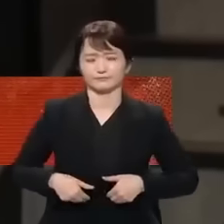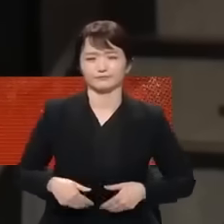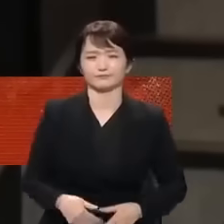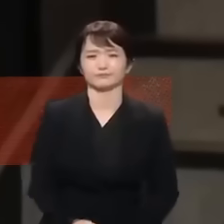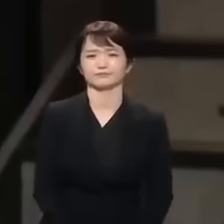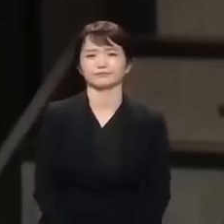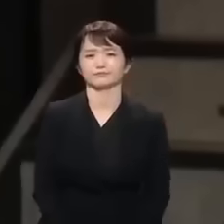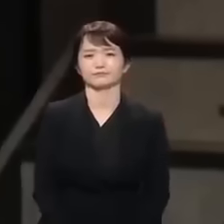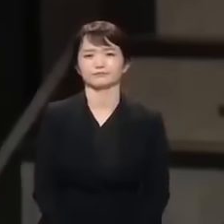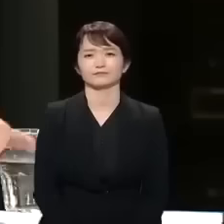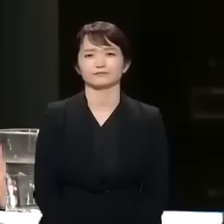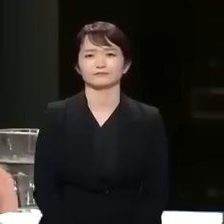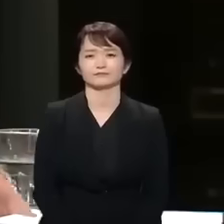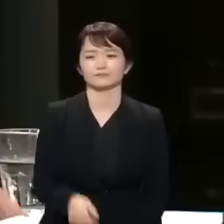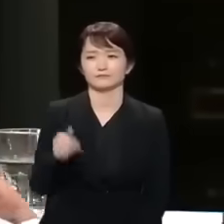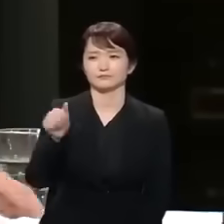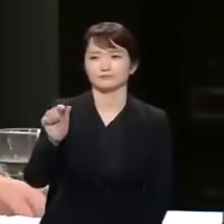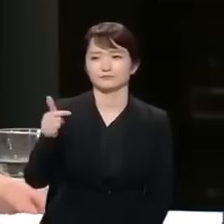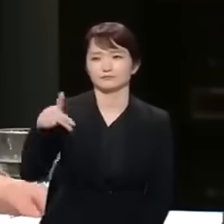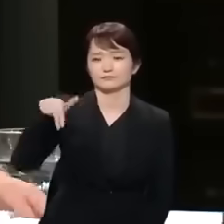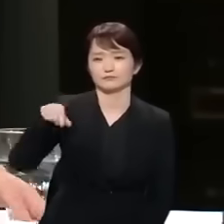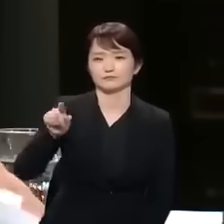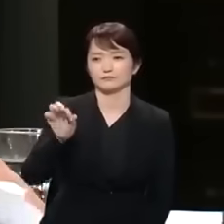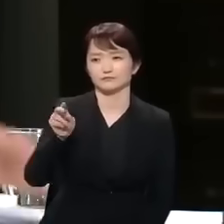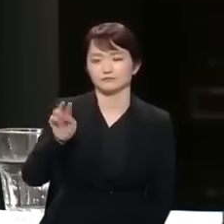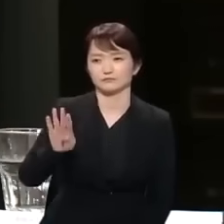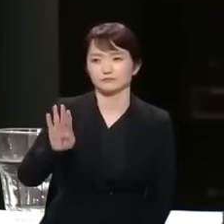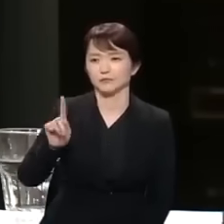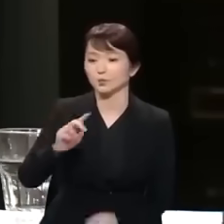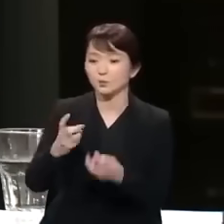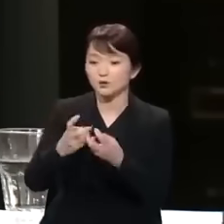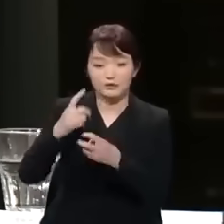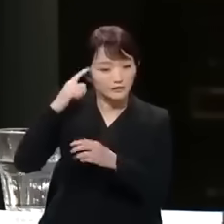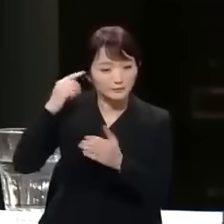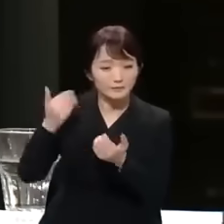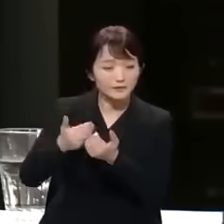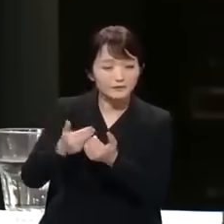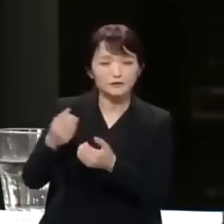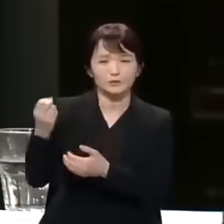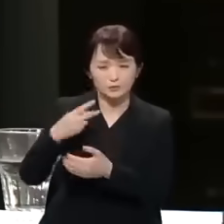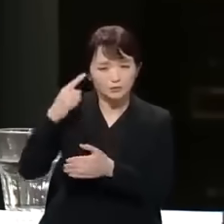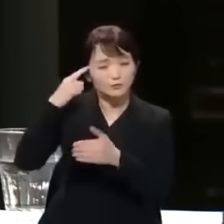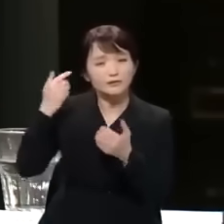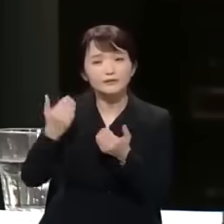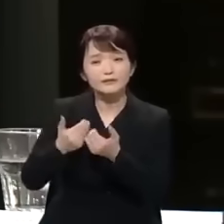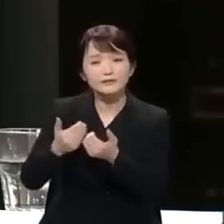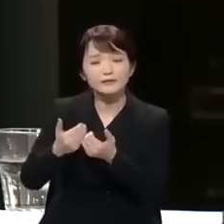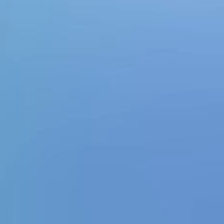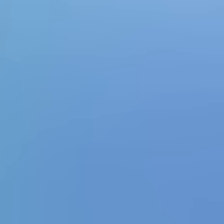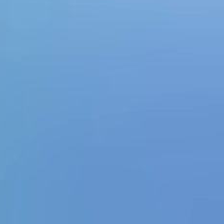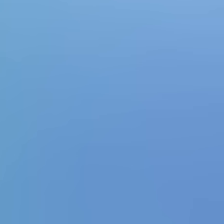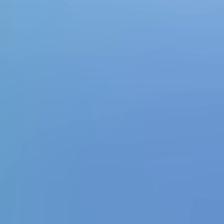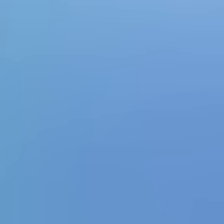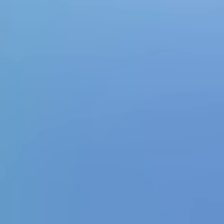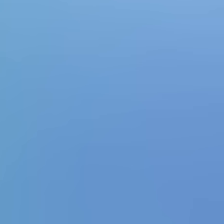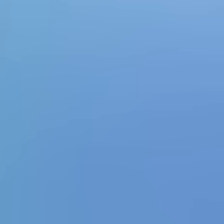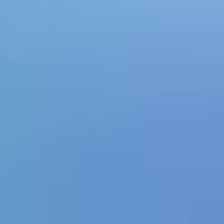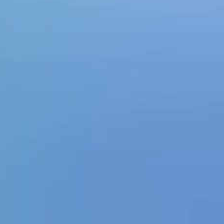봅니다 현주엽 씨가 또 어떻게 재반박에 또 재반박을 하는지 좀 지켜봐야